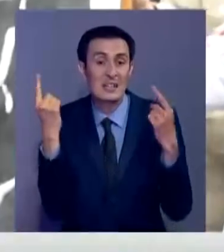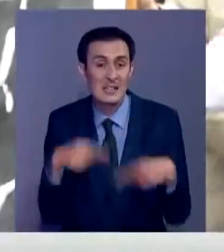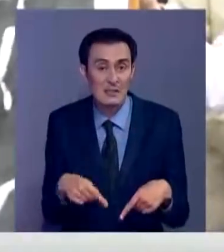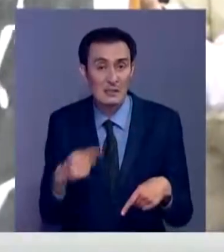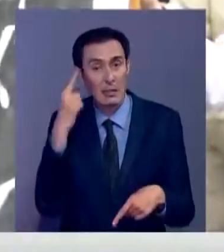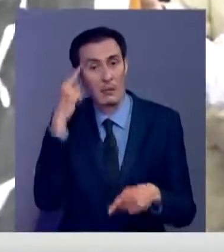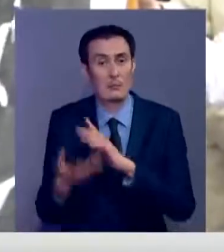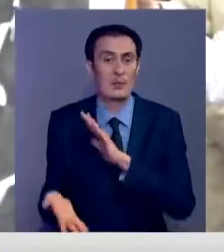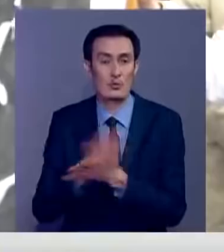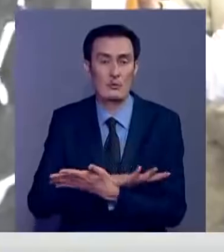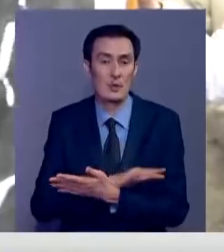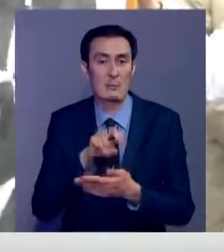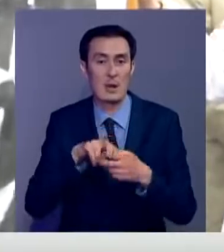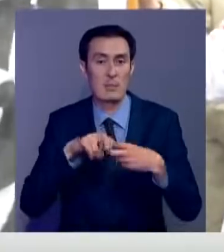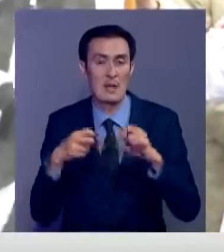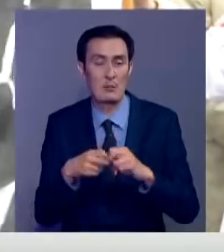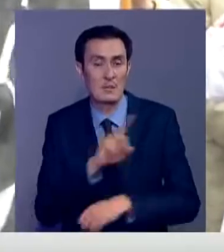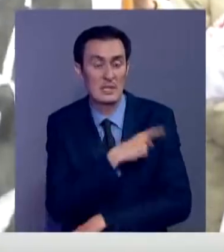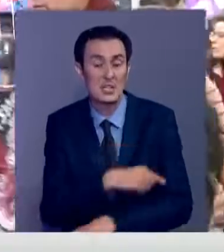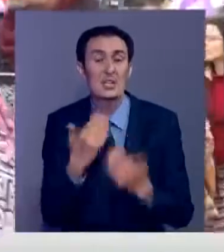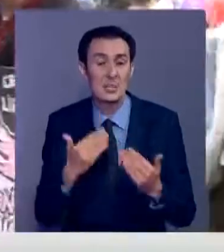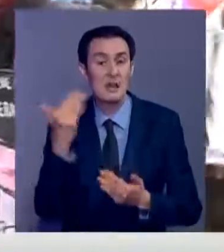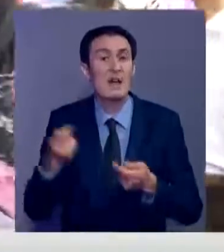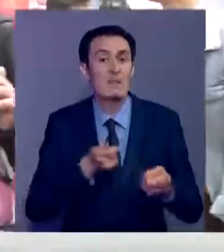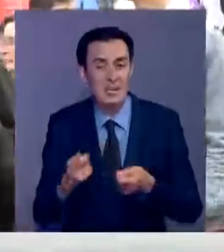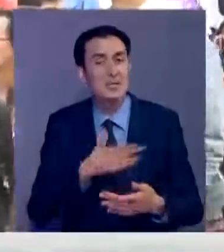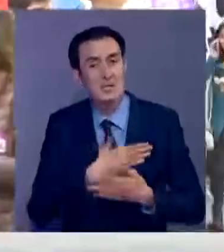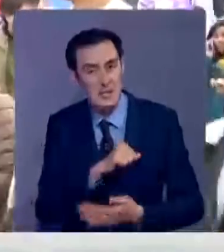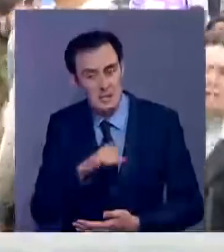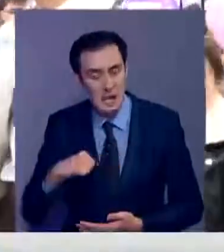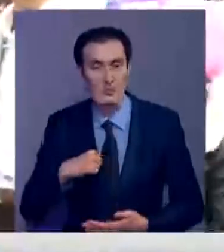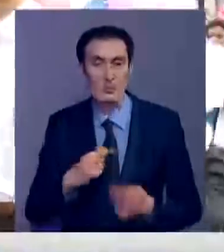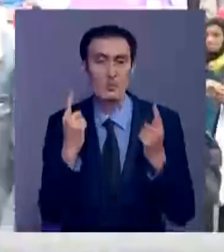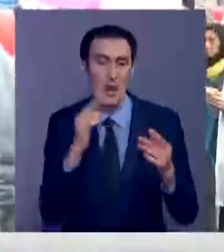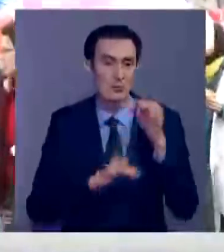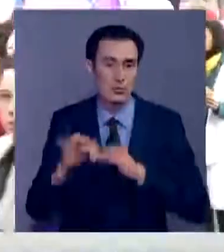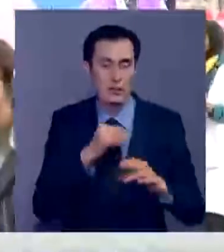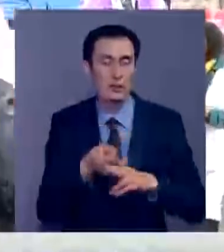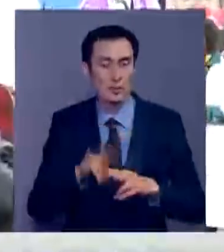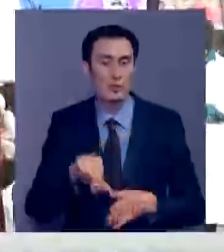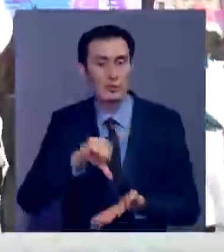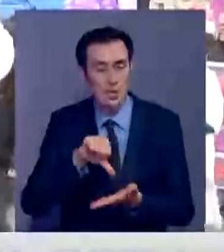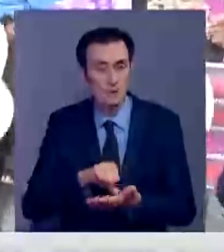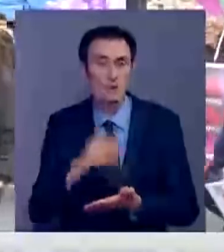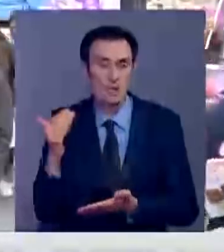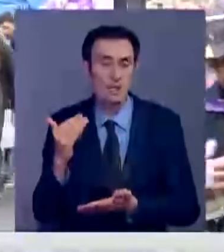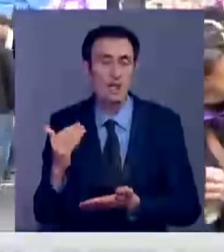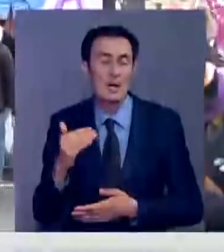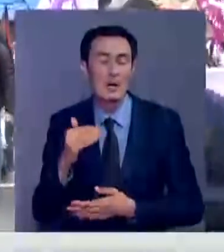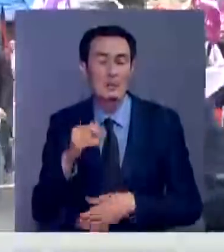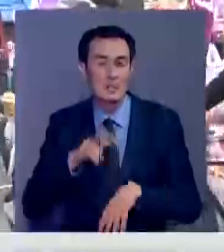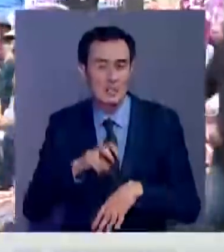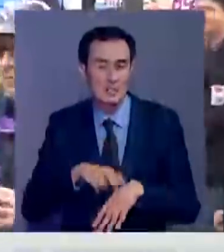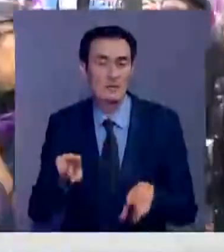по-другому взглянуть на проблемы здравоохранения. И теперь власти инициировали масштабное обсуждение, в котором принимают участие все